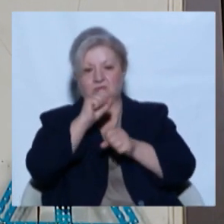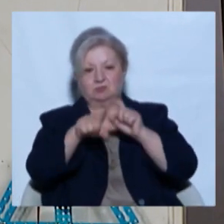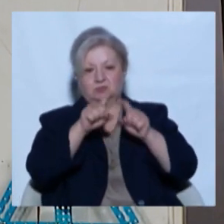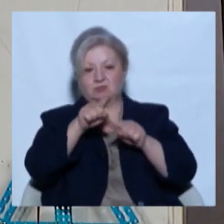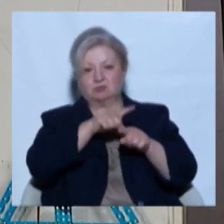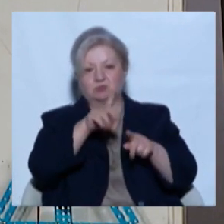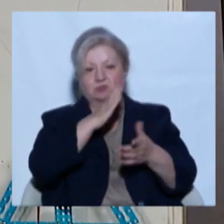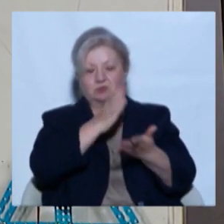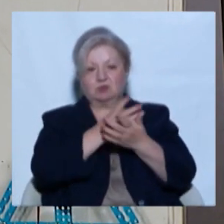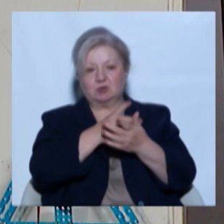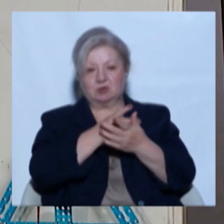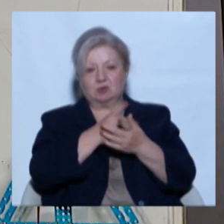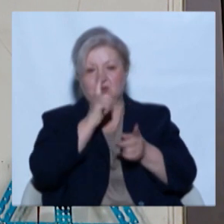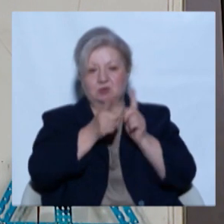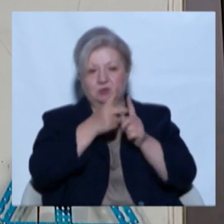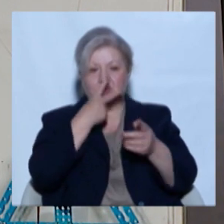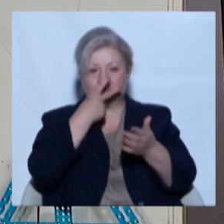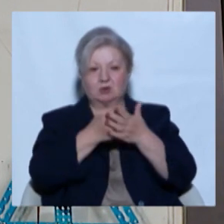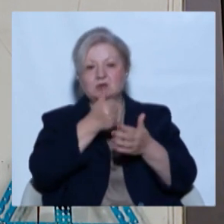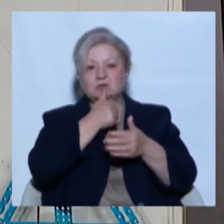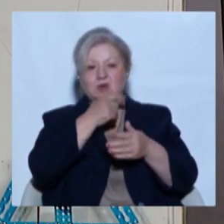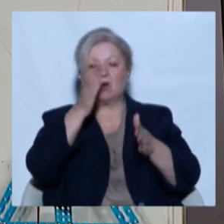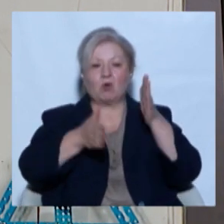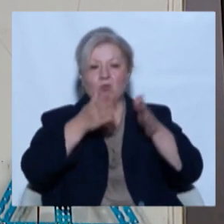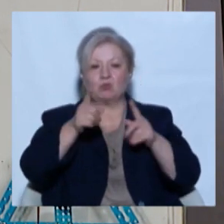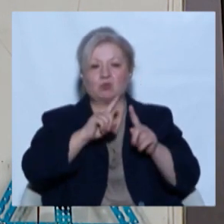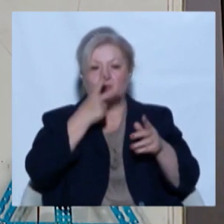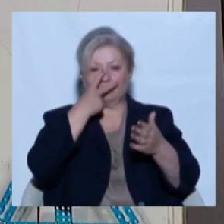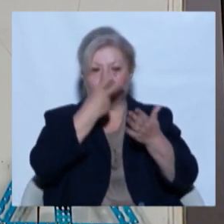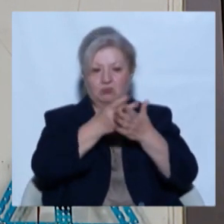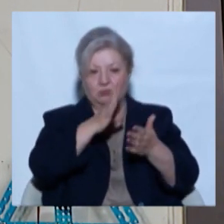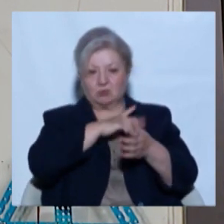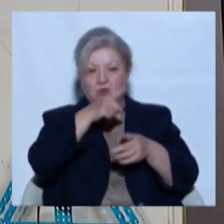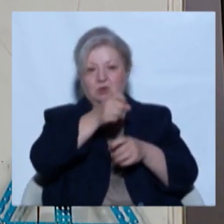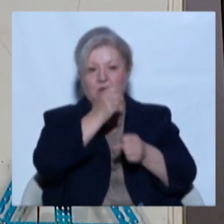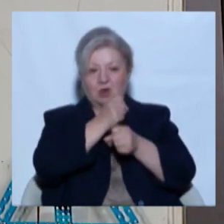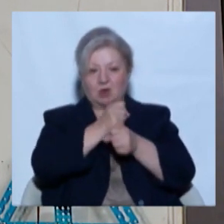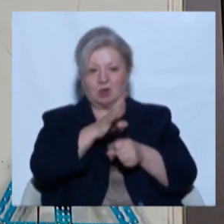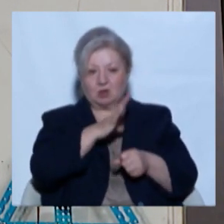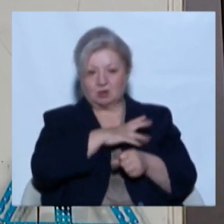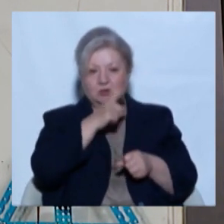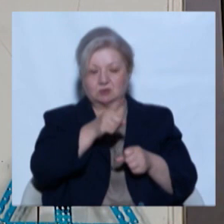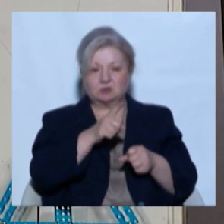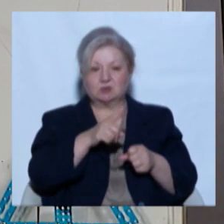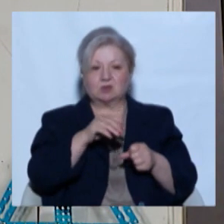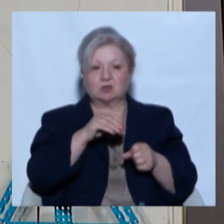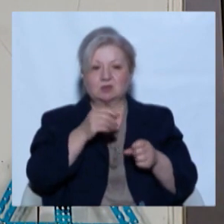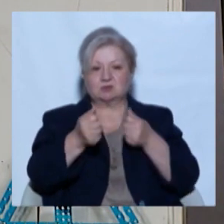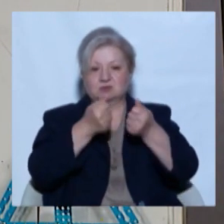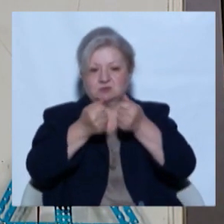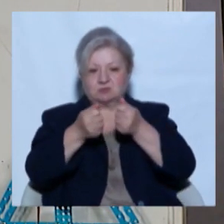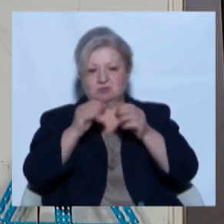რეალურ ექსპერიმენტს ჩაატარებს. რობოტი, რომელიც ჩვენ ვიხილეთ, მან ჩაატარა ექსპერიმენტი სინკრივის